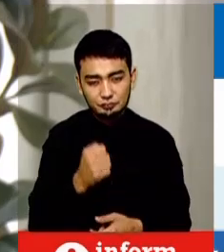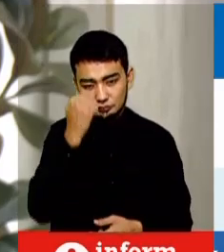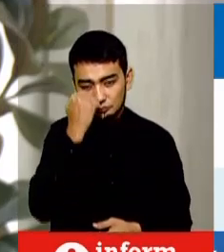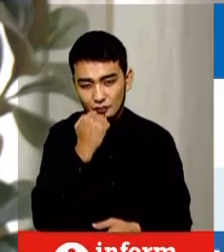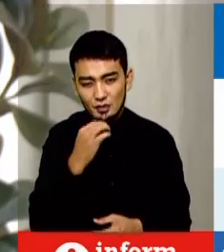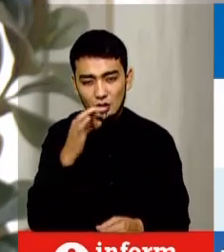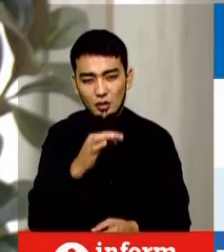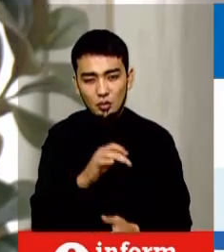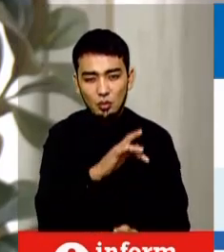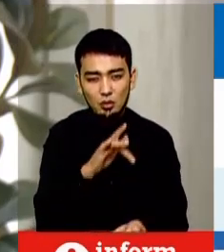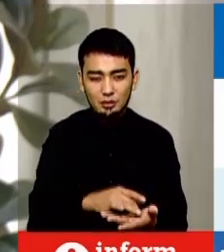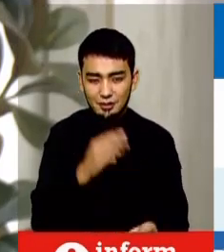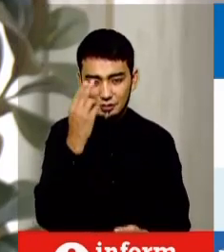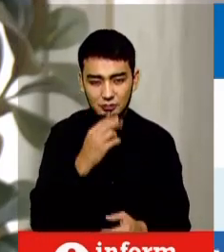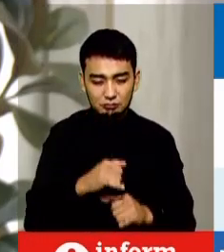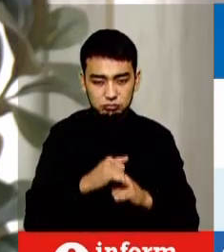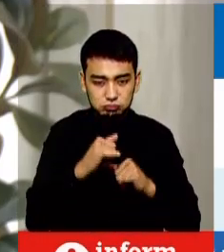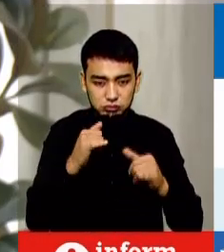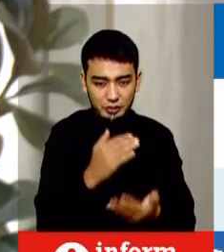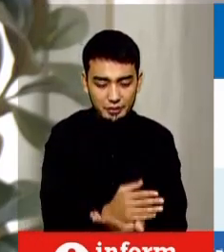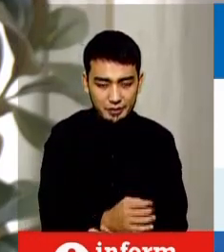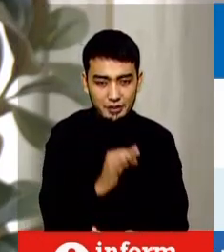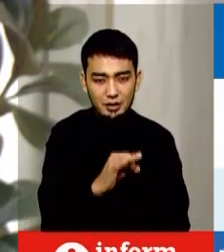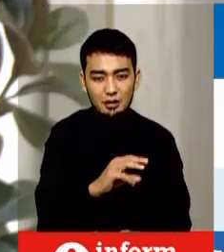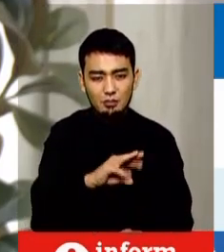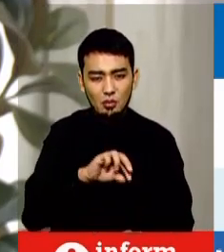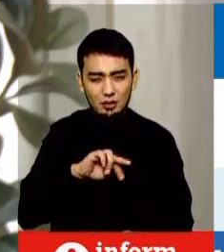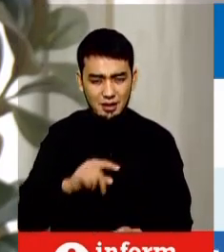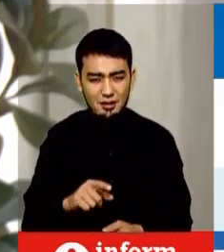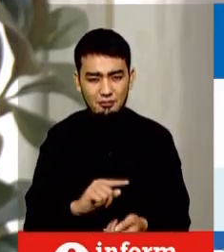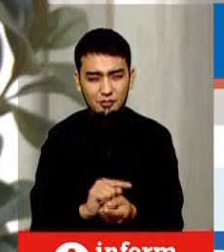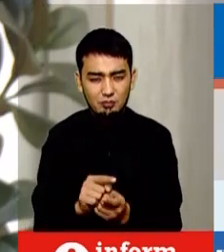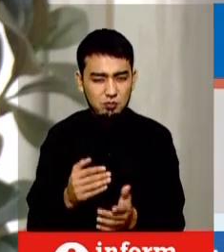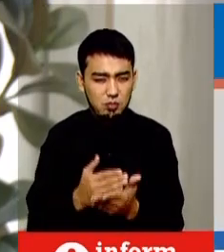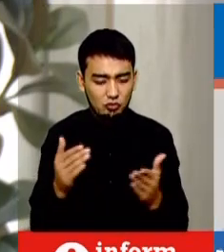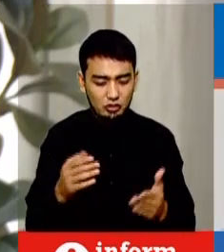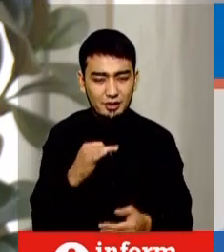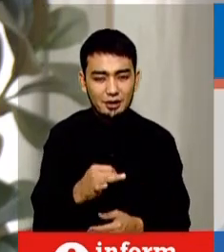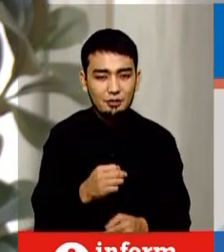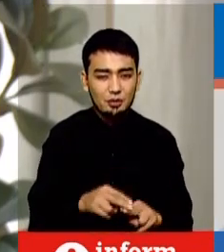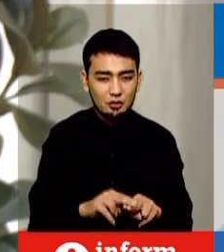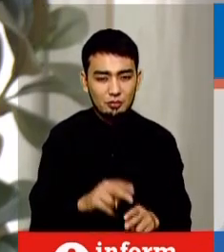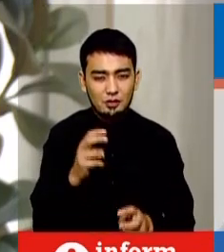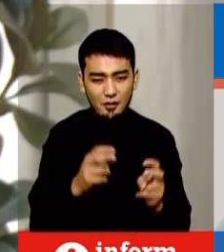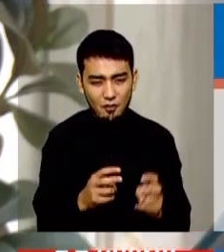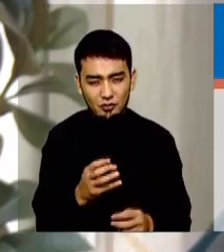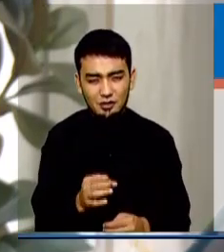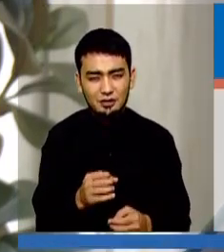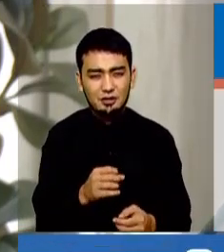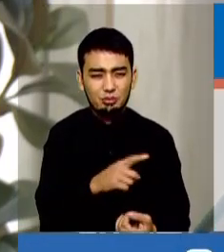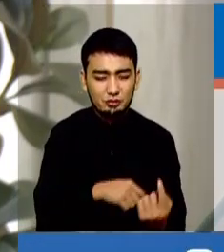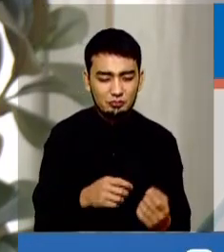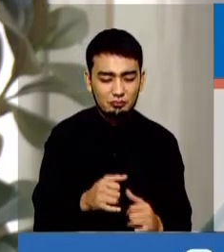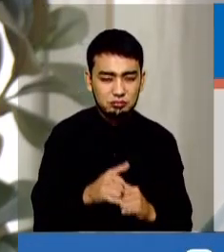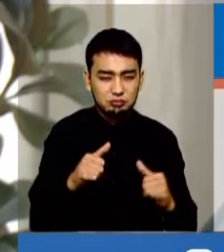город Астана разрастается, город, модель меняется больше в сервисную, соответственно, промышленности нужно, тем не менее,